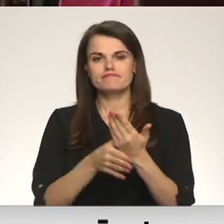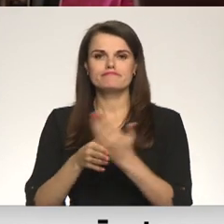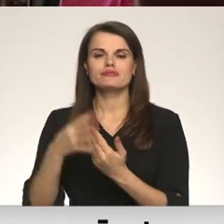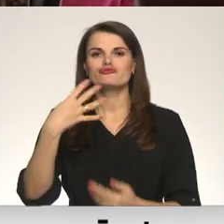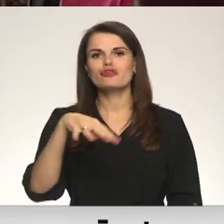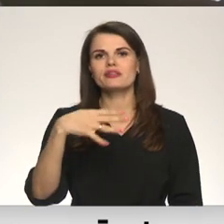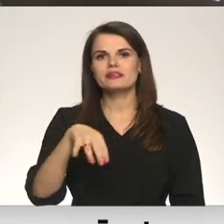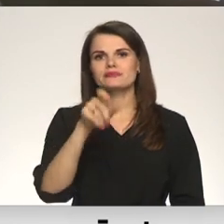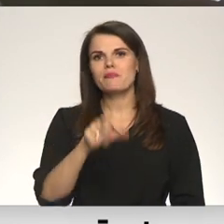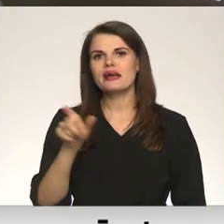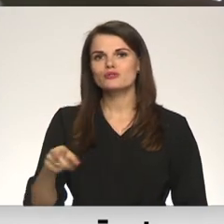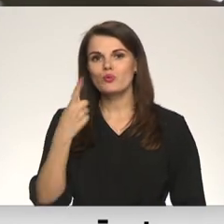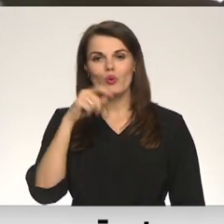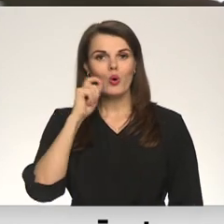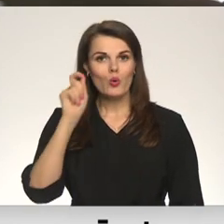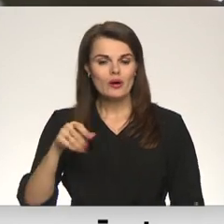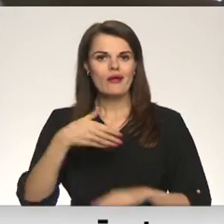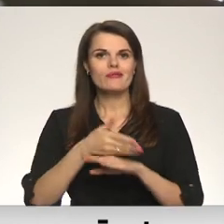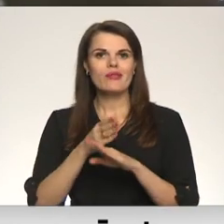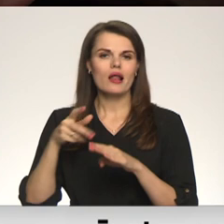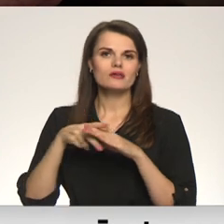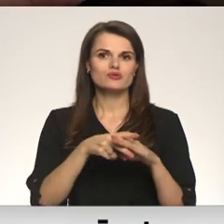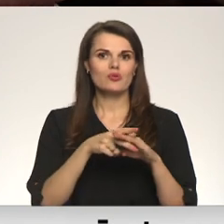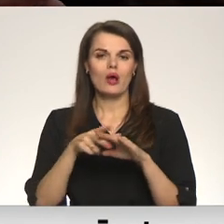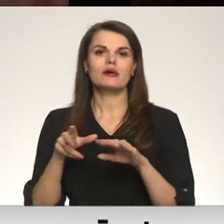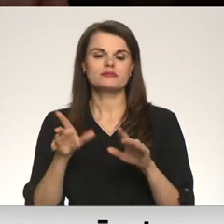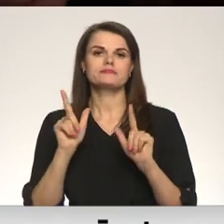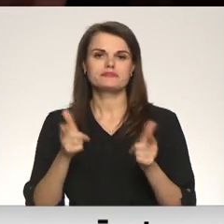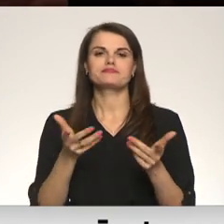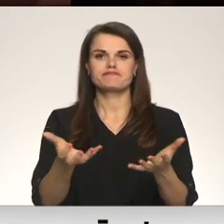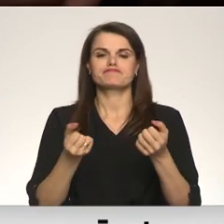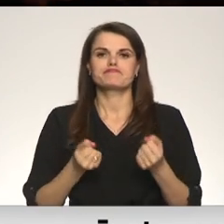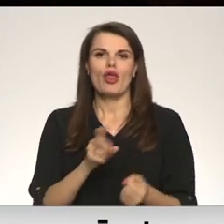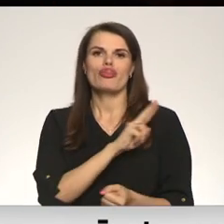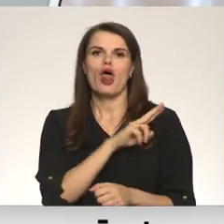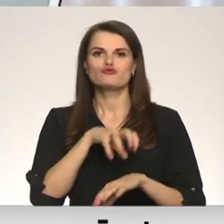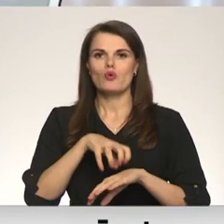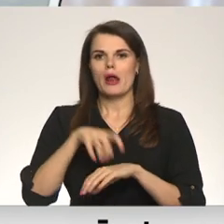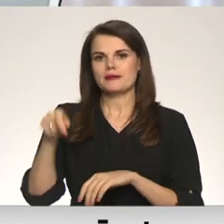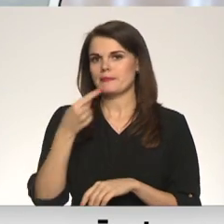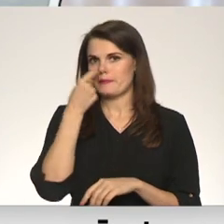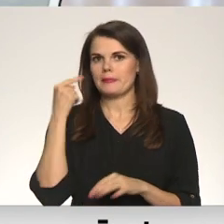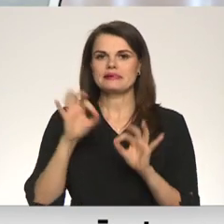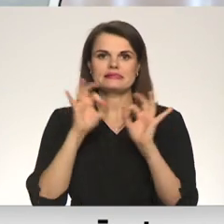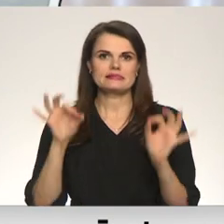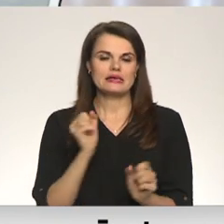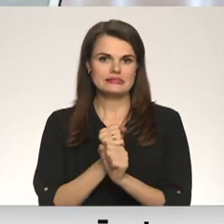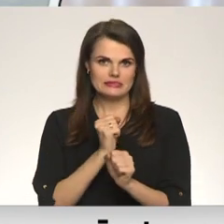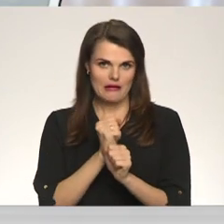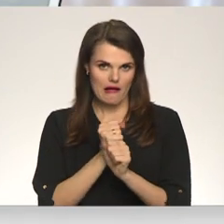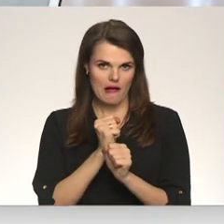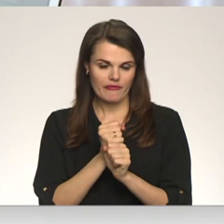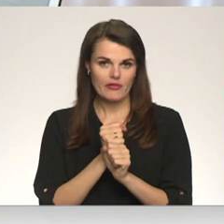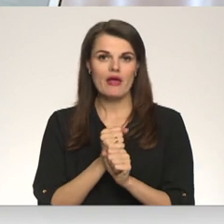no Ukrainas, un daļu slodzes pārņēmusi nesen šeit darbu sākusī dežūra ārste. Līdz ar to viņa